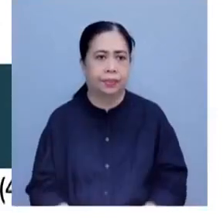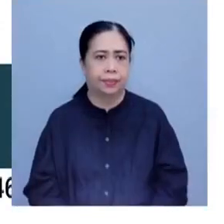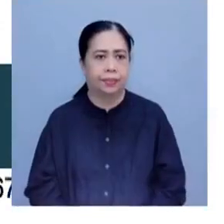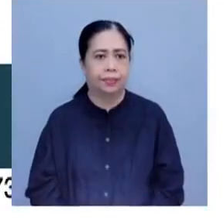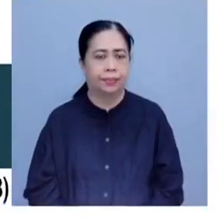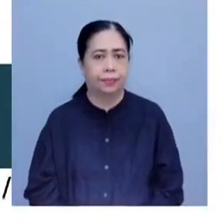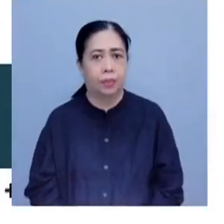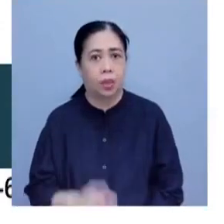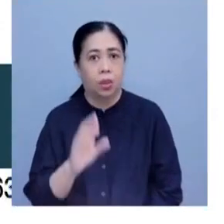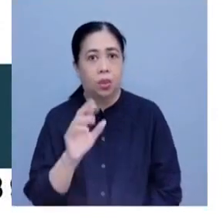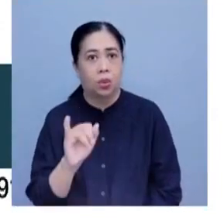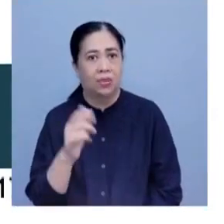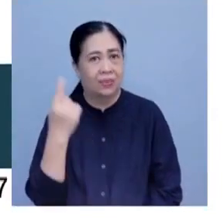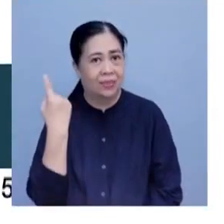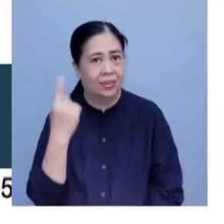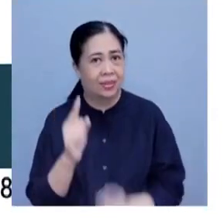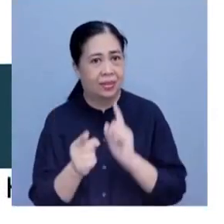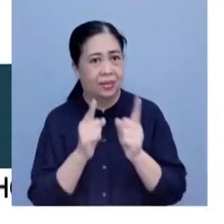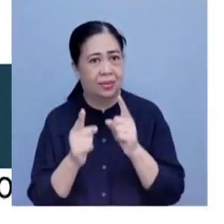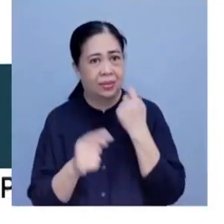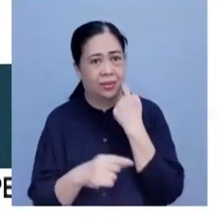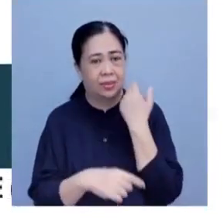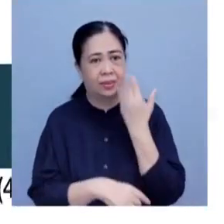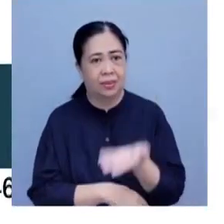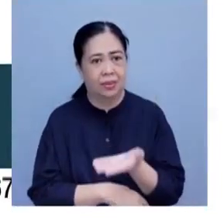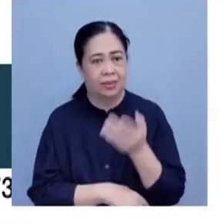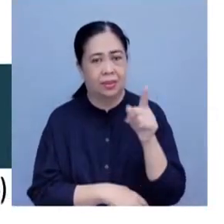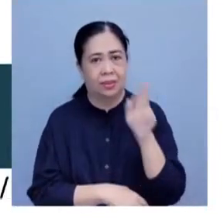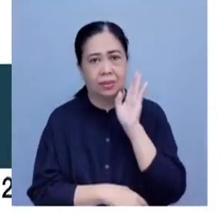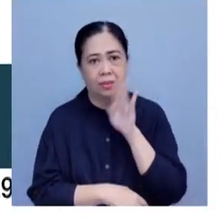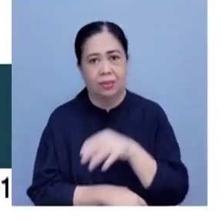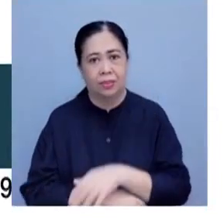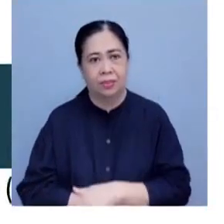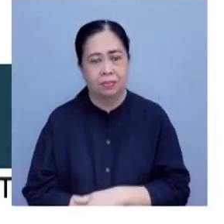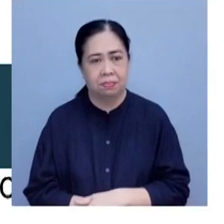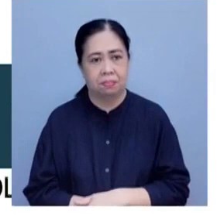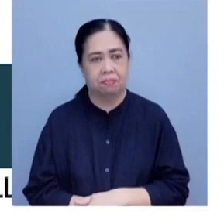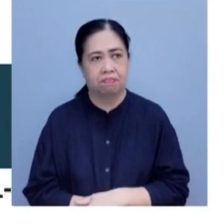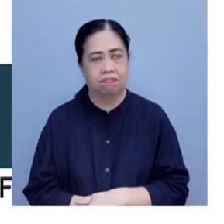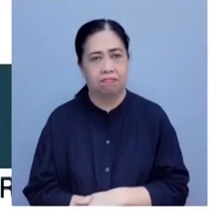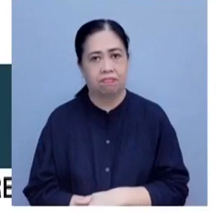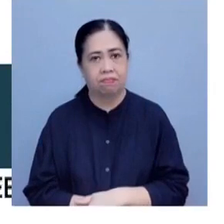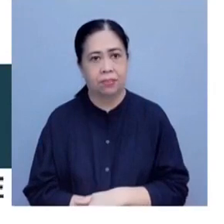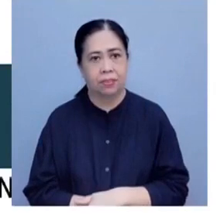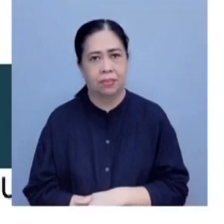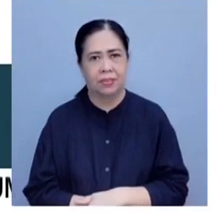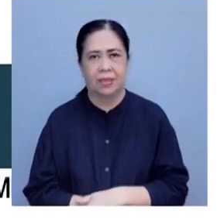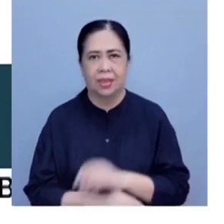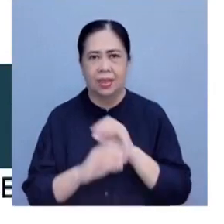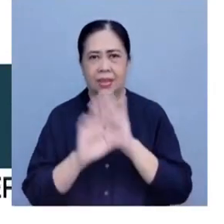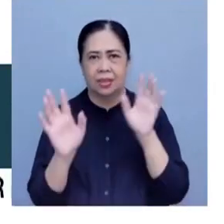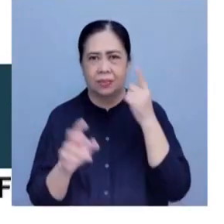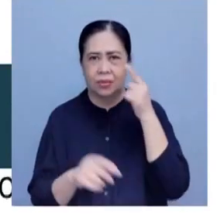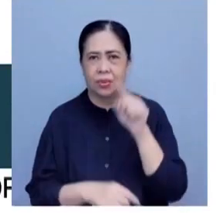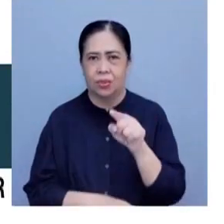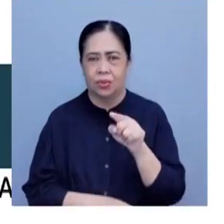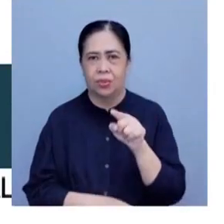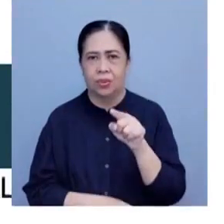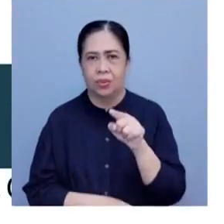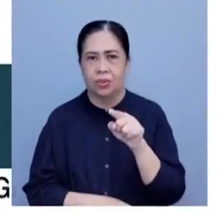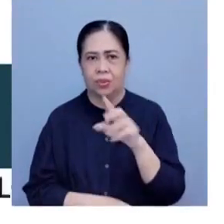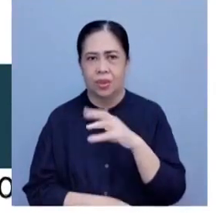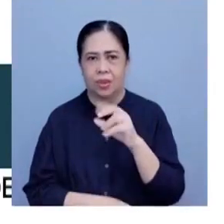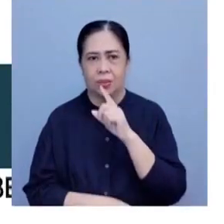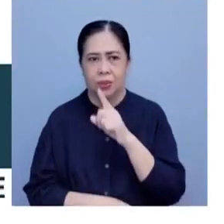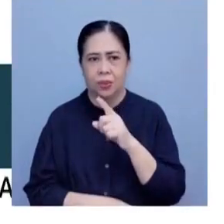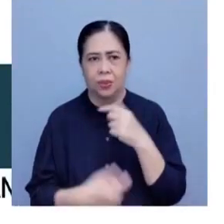Roy, nung una tayong nag-uusap, nung kamamatay pa lamang nung kapatid mo, medyo malinaw sa inyo at talagang